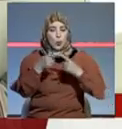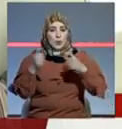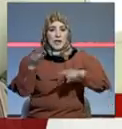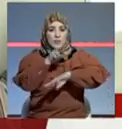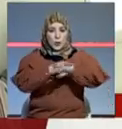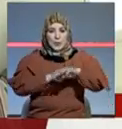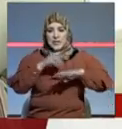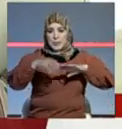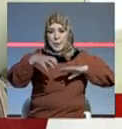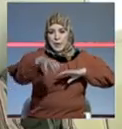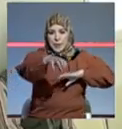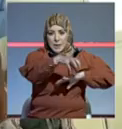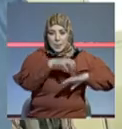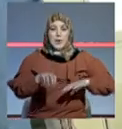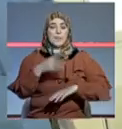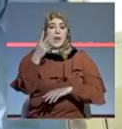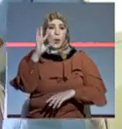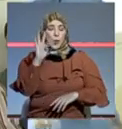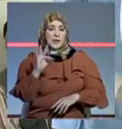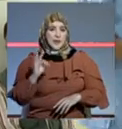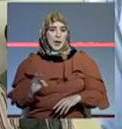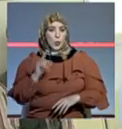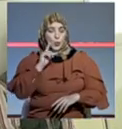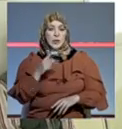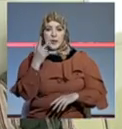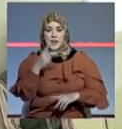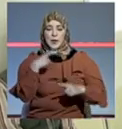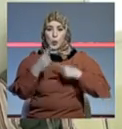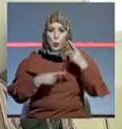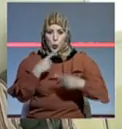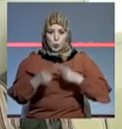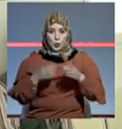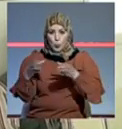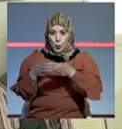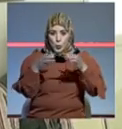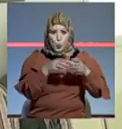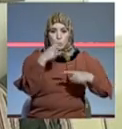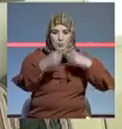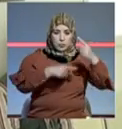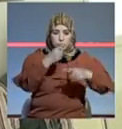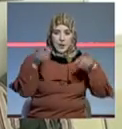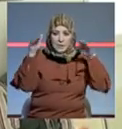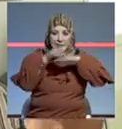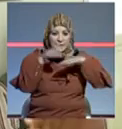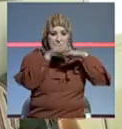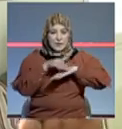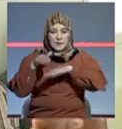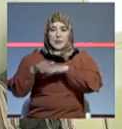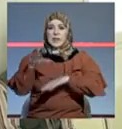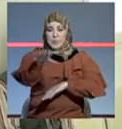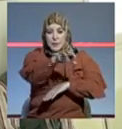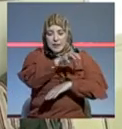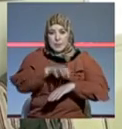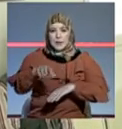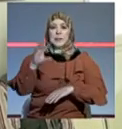ولاية تطاوين بمعدل 3 معتمديات يوميا، ونقاط وفرق متنقلة ليليا في جميع أحياء